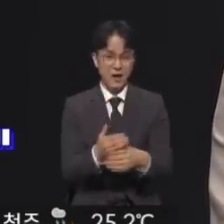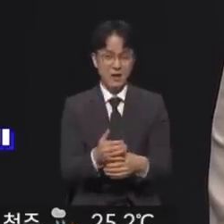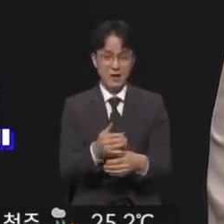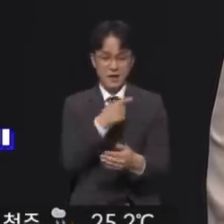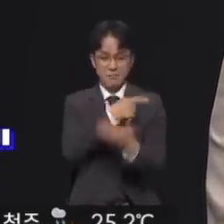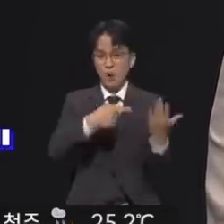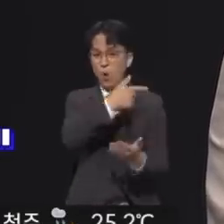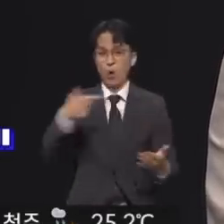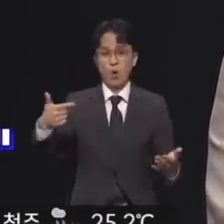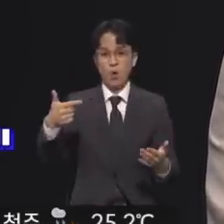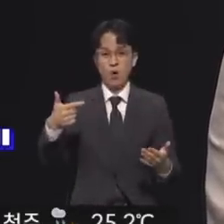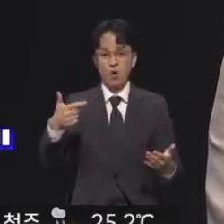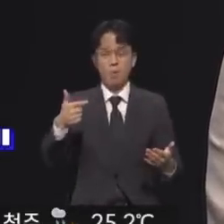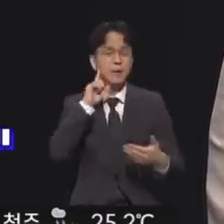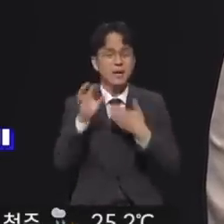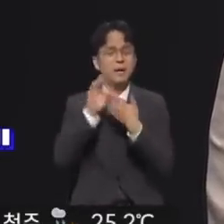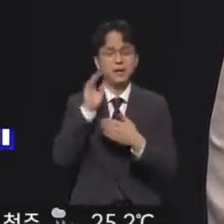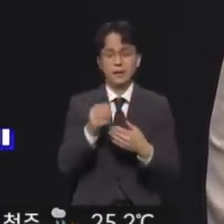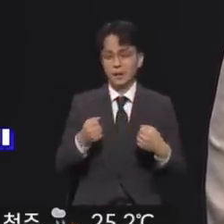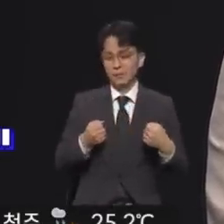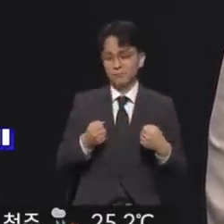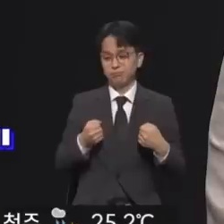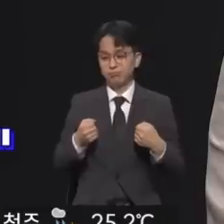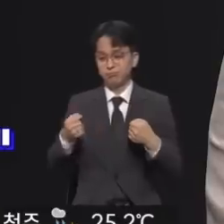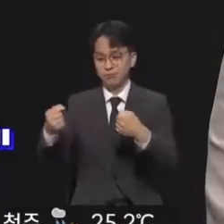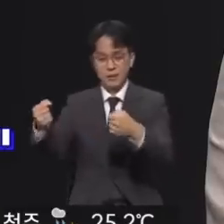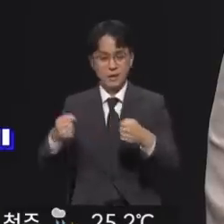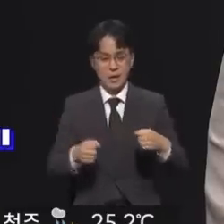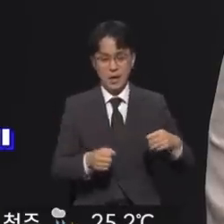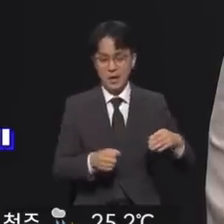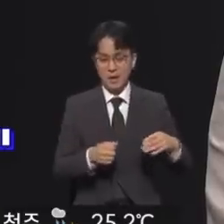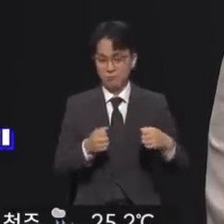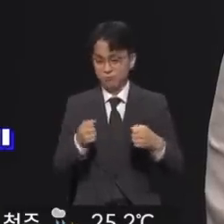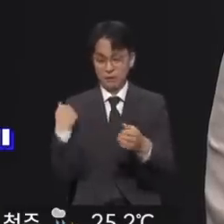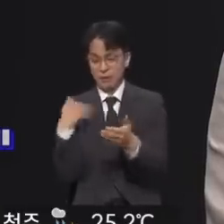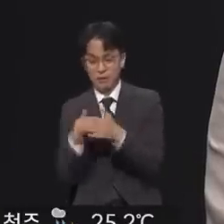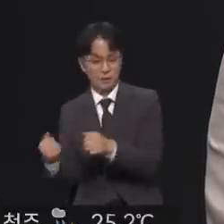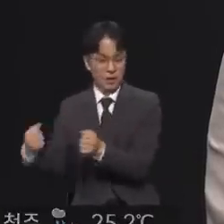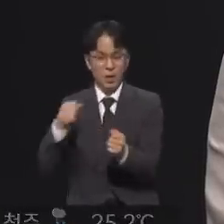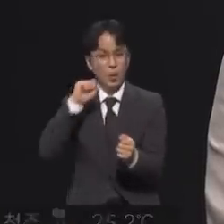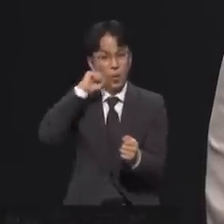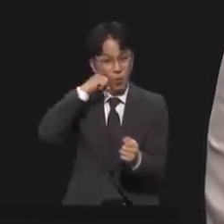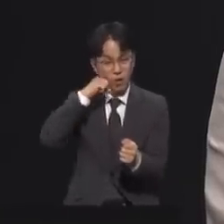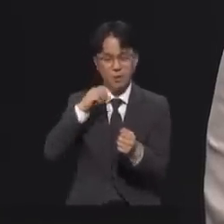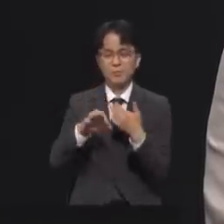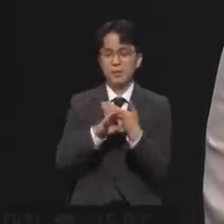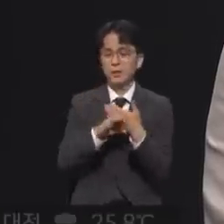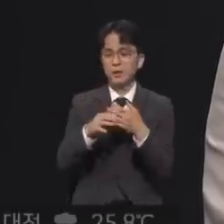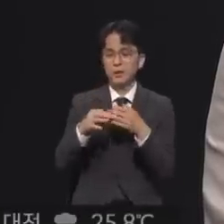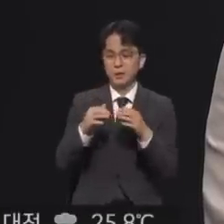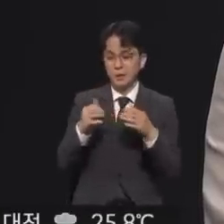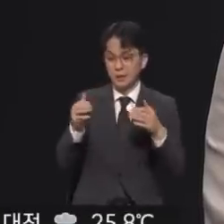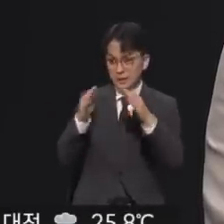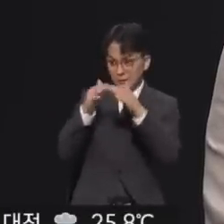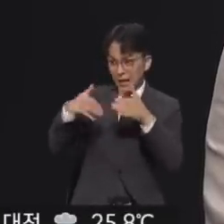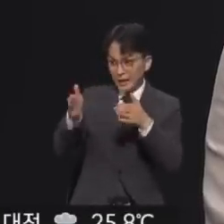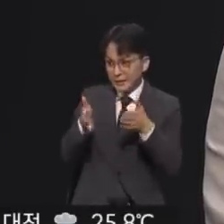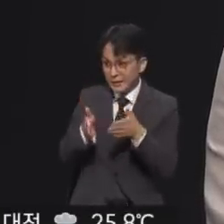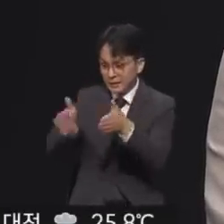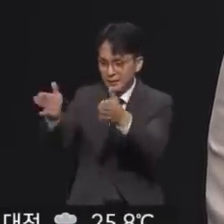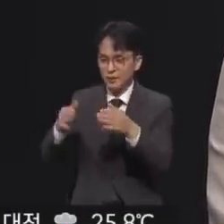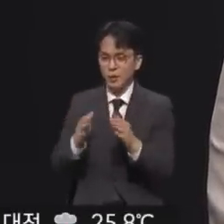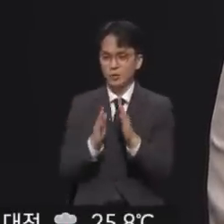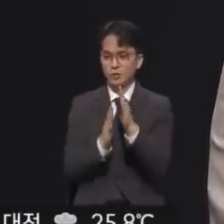돕 사무소를 가서라도 국민들이 보고 싶은 것은 아 대통령이 그 상황 그 시기에 속씨 책임 박하게 뭔가를 하고 있구나 라는걸